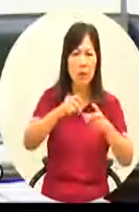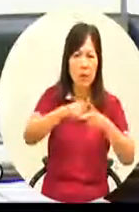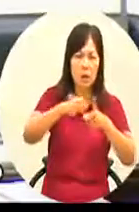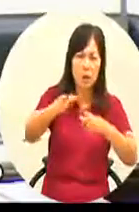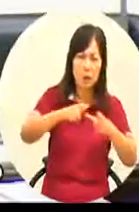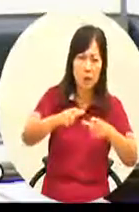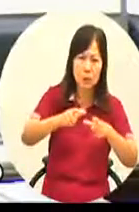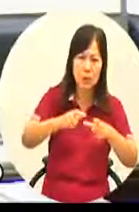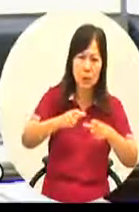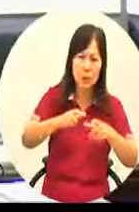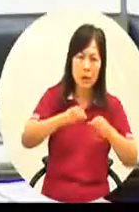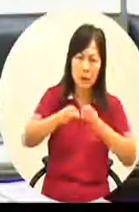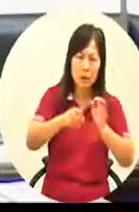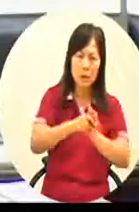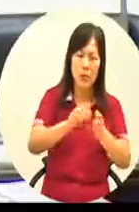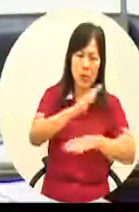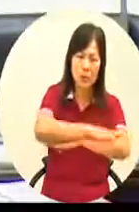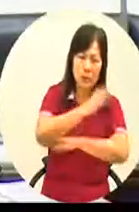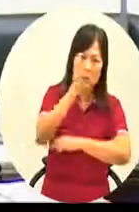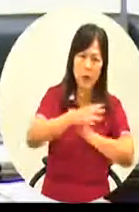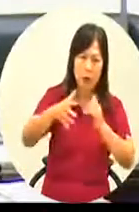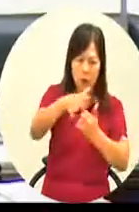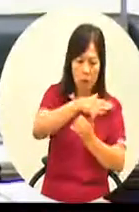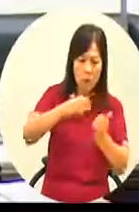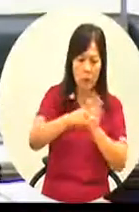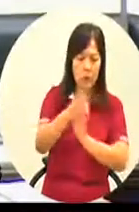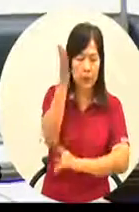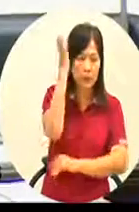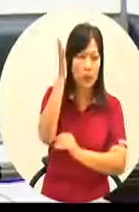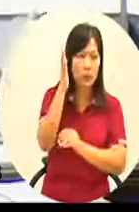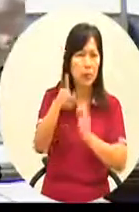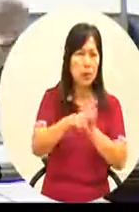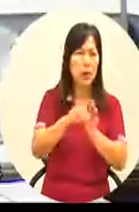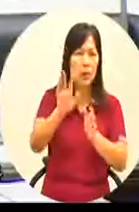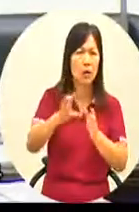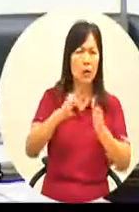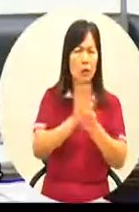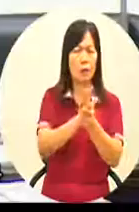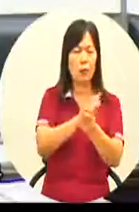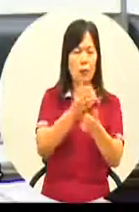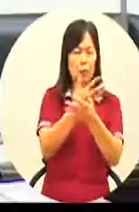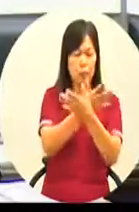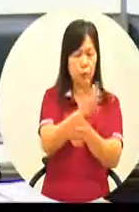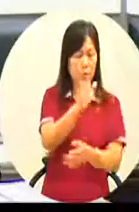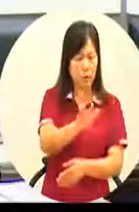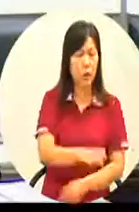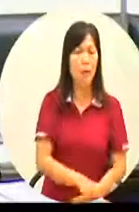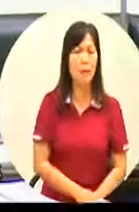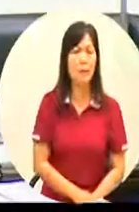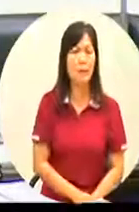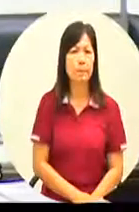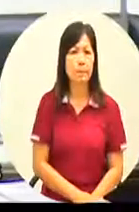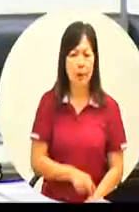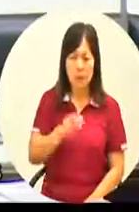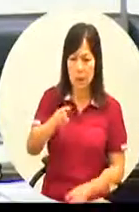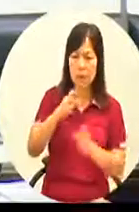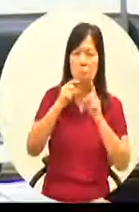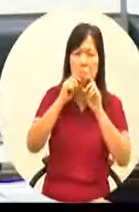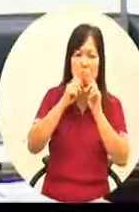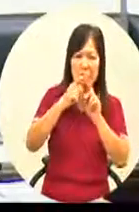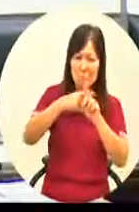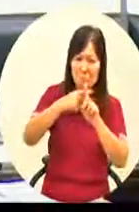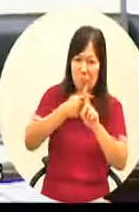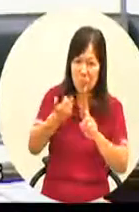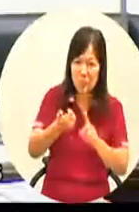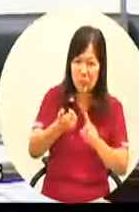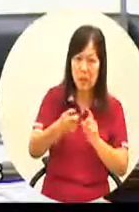的全台湾唯一的这些政府官方的这些单位的服务奖、嗯，那个多少要看纸。有时候你不